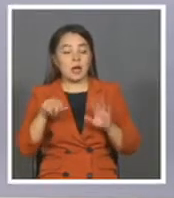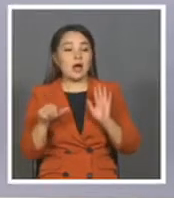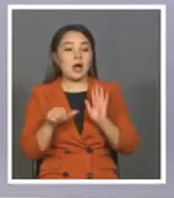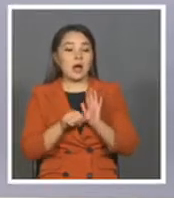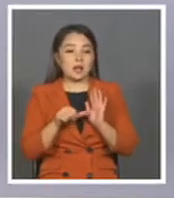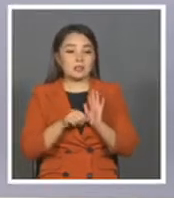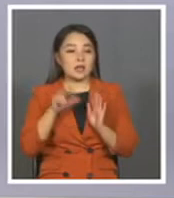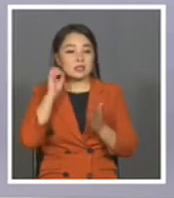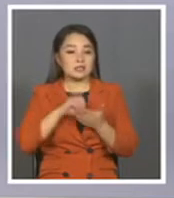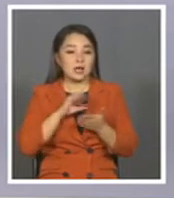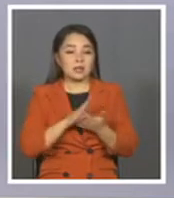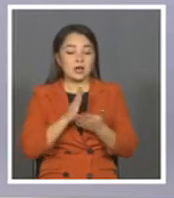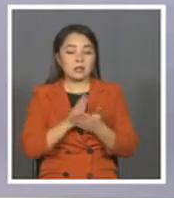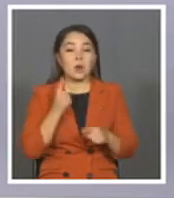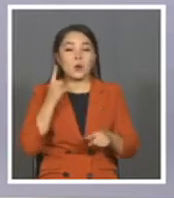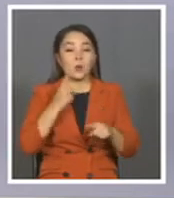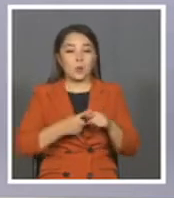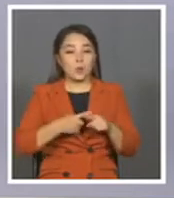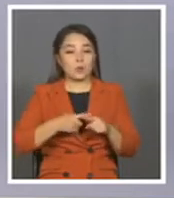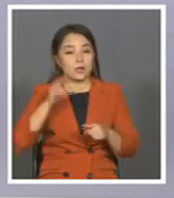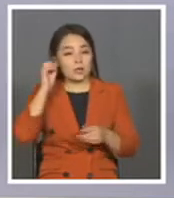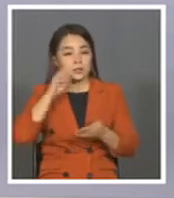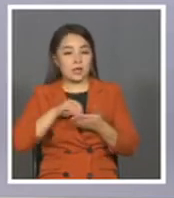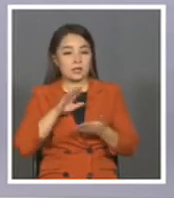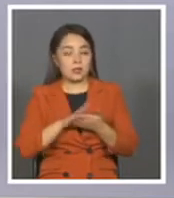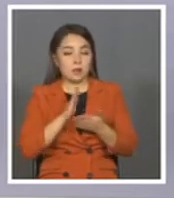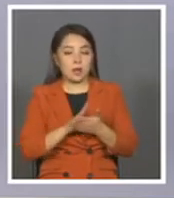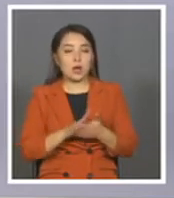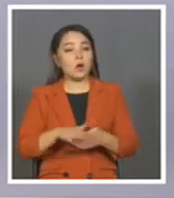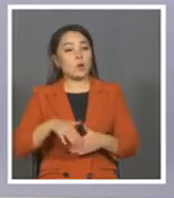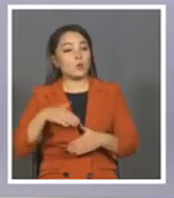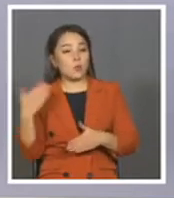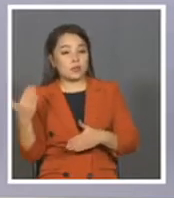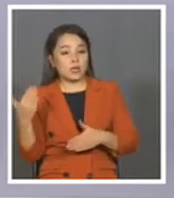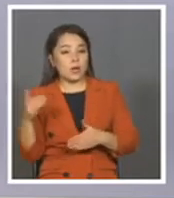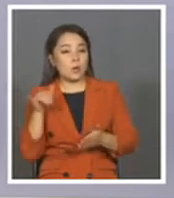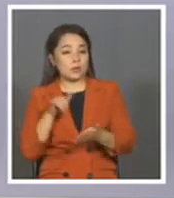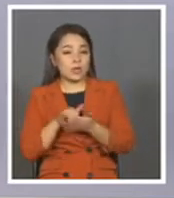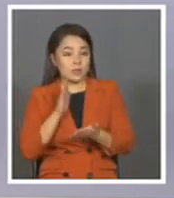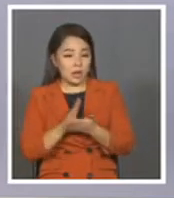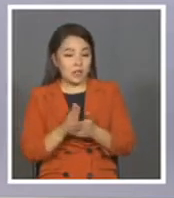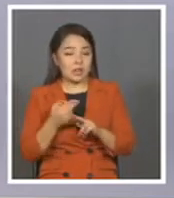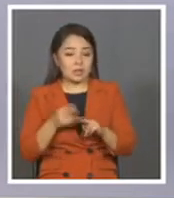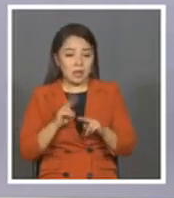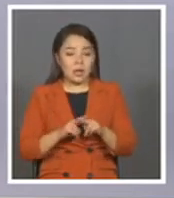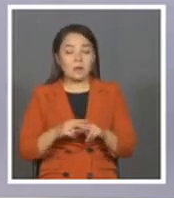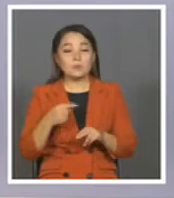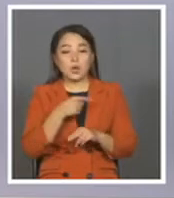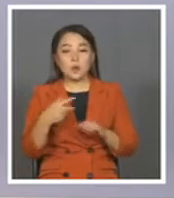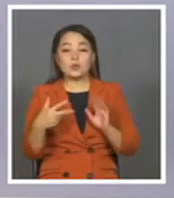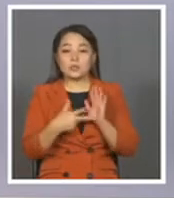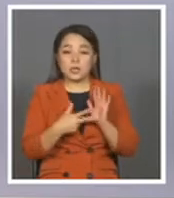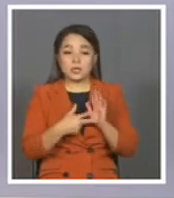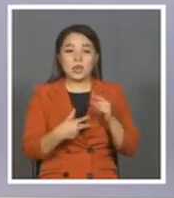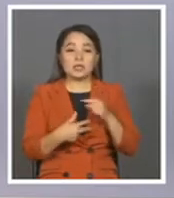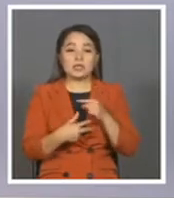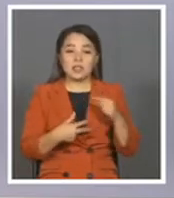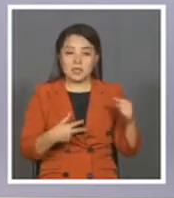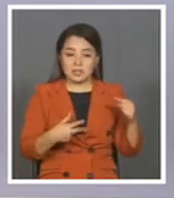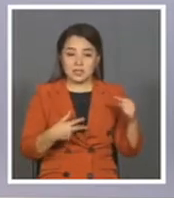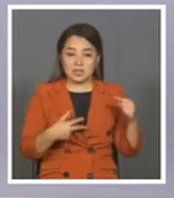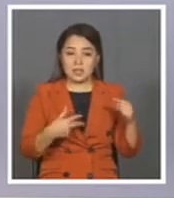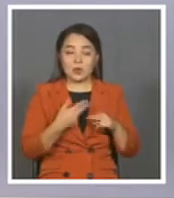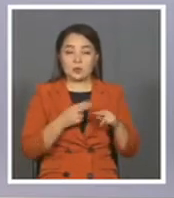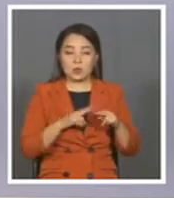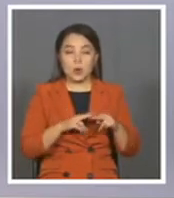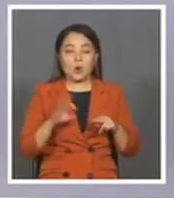саны оң сан, демек ол О нүктесінің оң жағында орналасады. Ал минус 8 саны теріс сан болғандықтан, оны